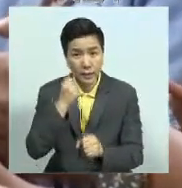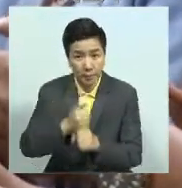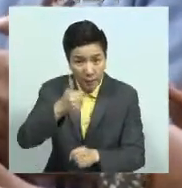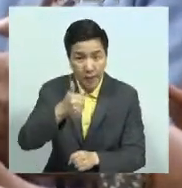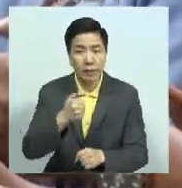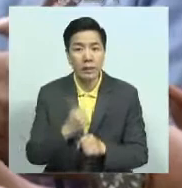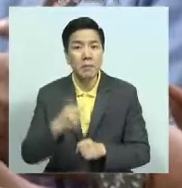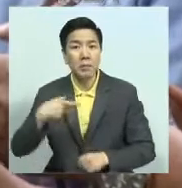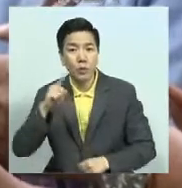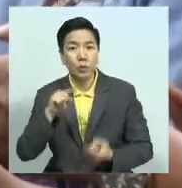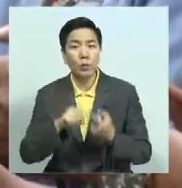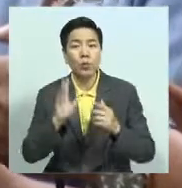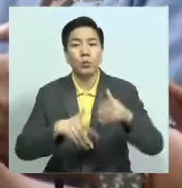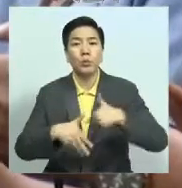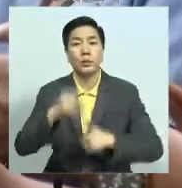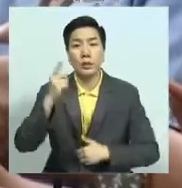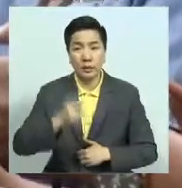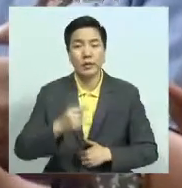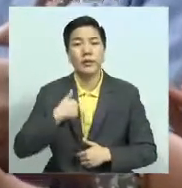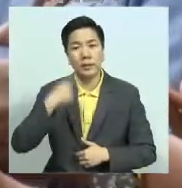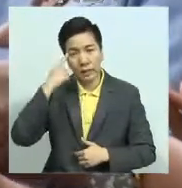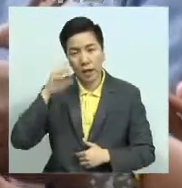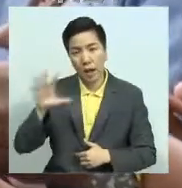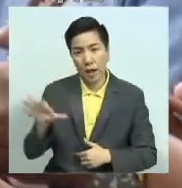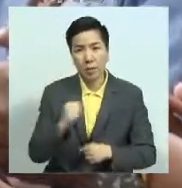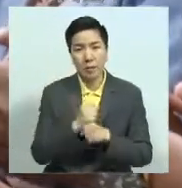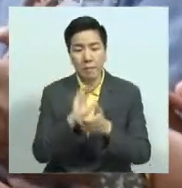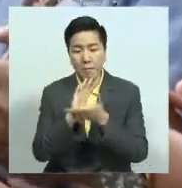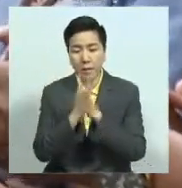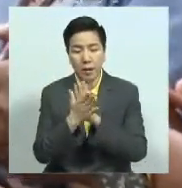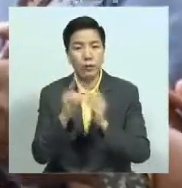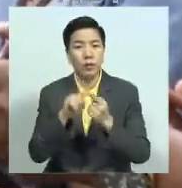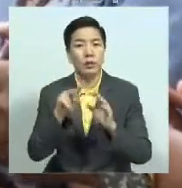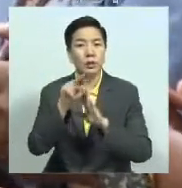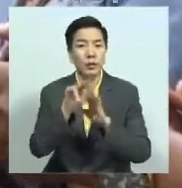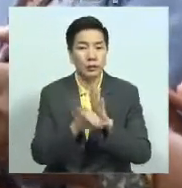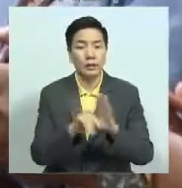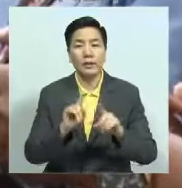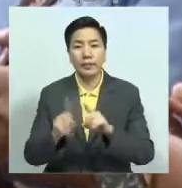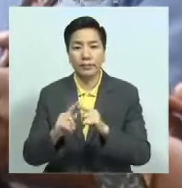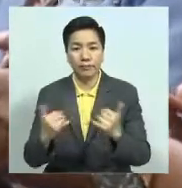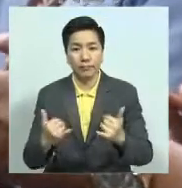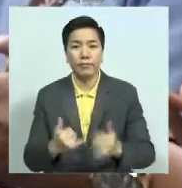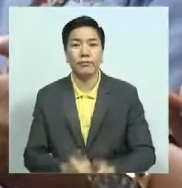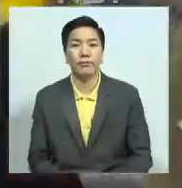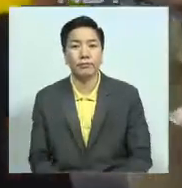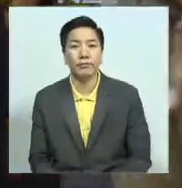ล้วก็สามารถเป็นประโยชน์ต่อพี่น้องประชาชนเนี่ยเราก็มาปรับนะครับอยู่ในส่วนของนโยบายในบางส่วนนะครับ